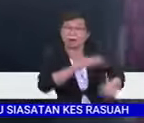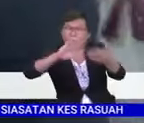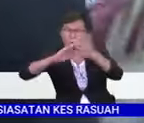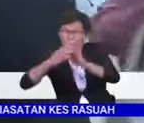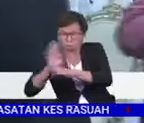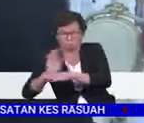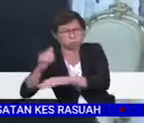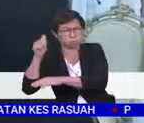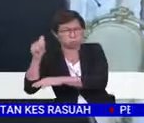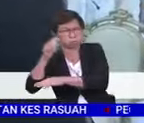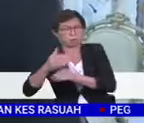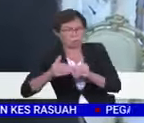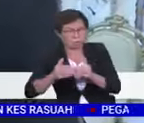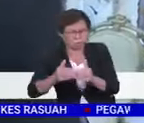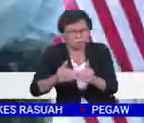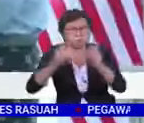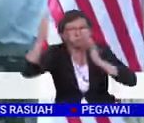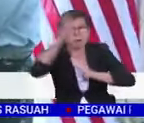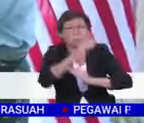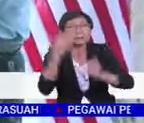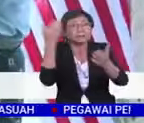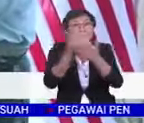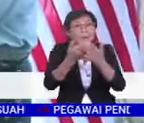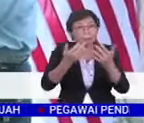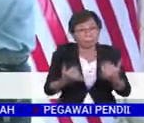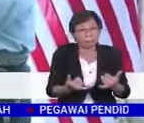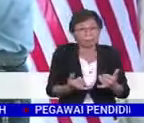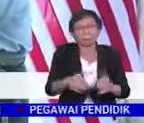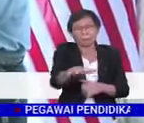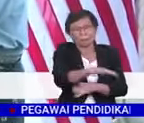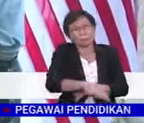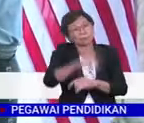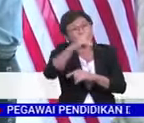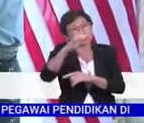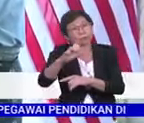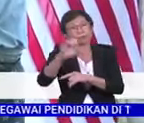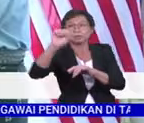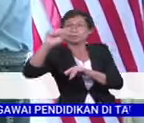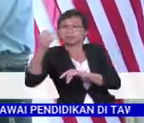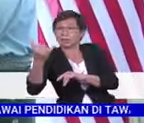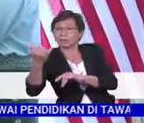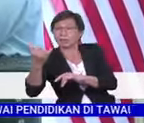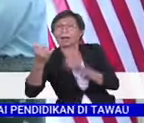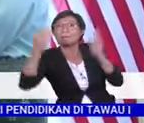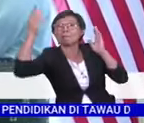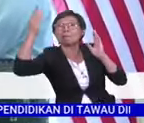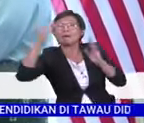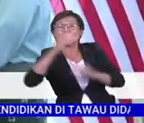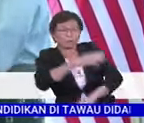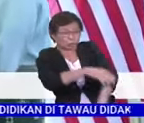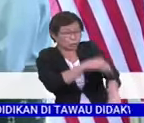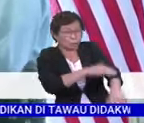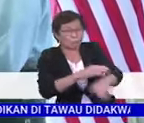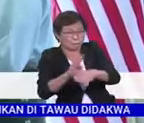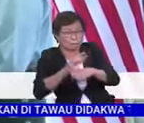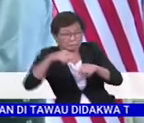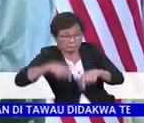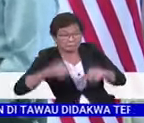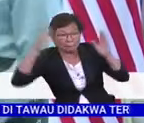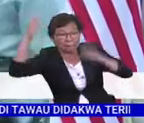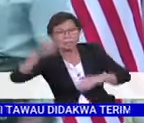yang sangat baik serta maju di Malaysia dan setakat ini sekitar 100 carikan Sweden beroperasi di negara ini